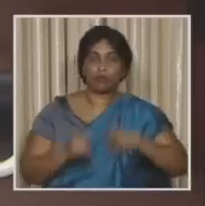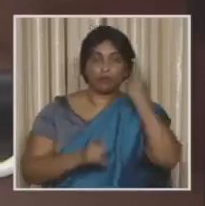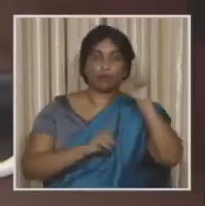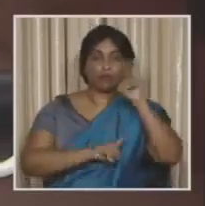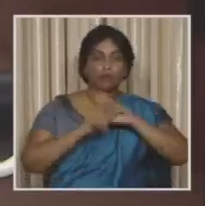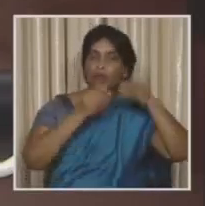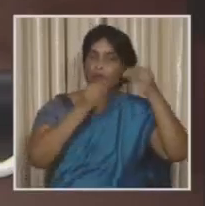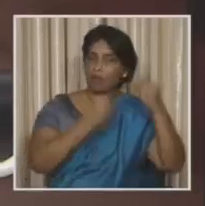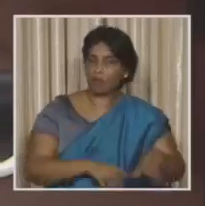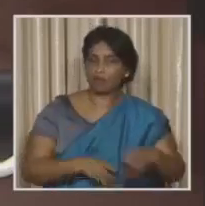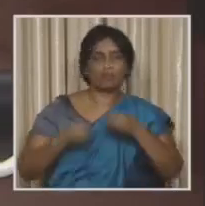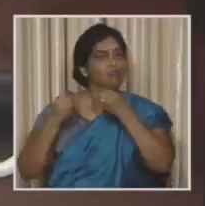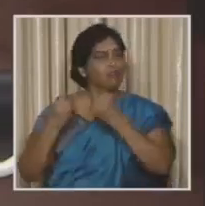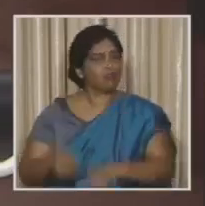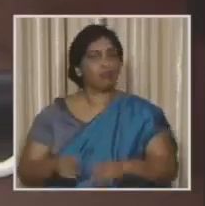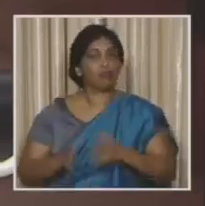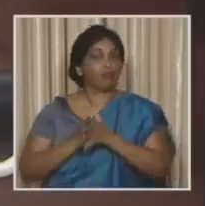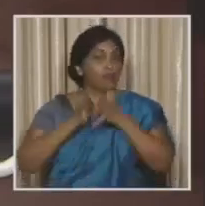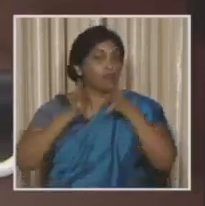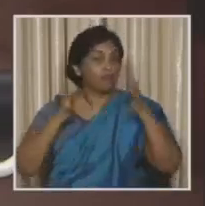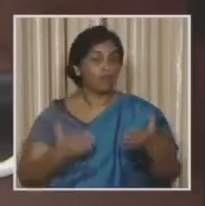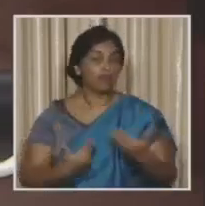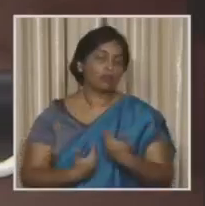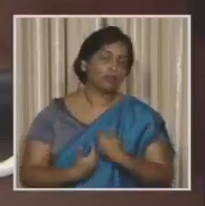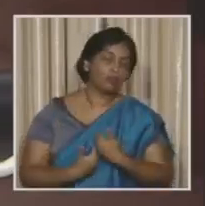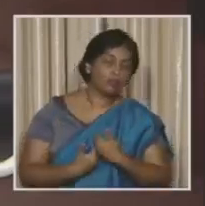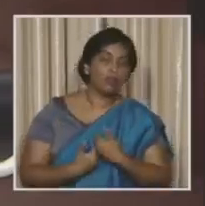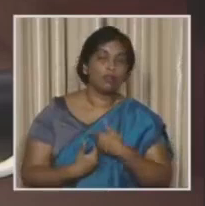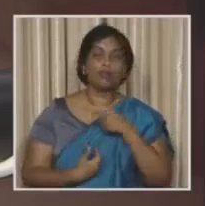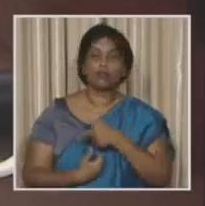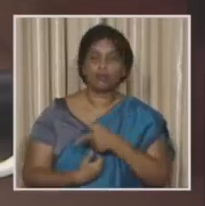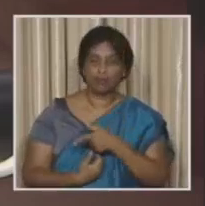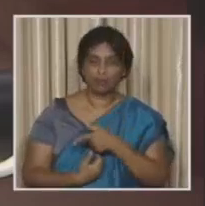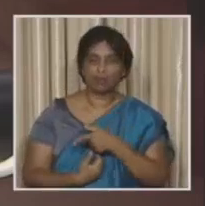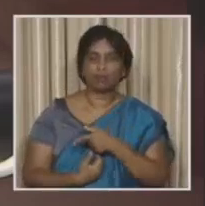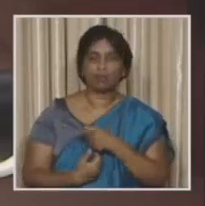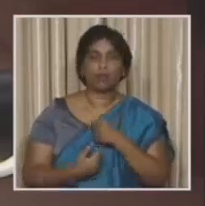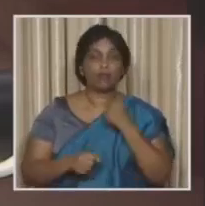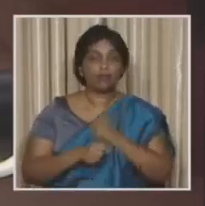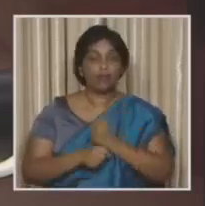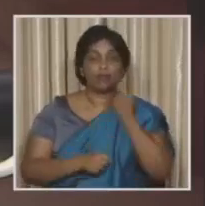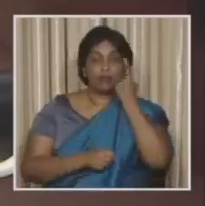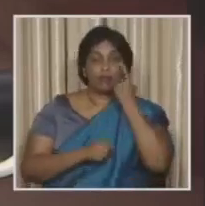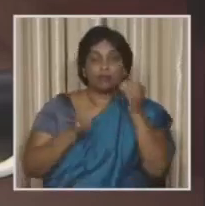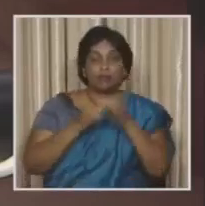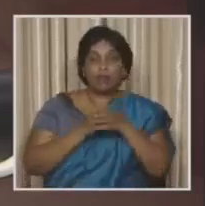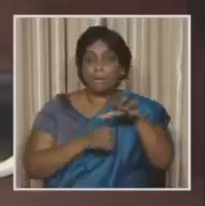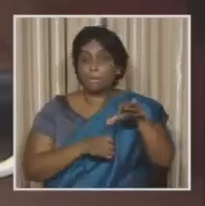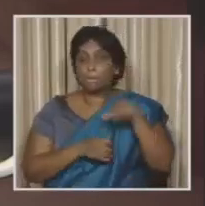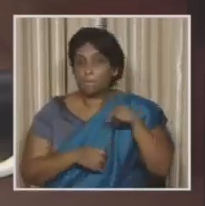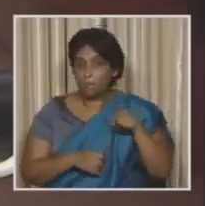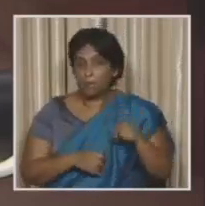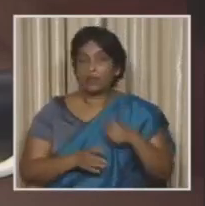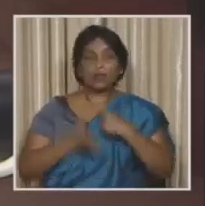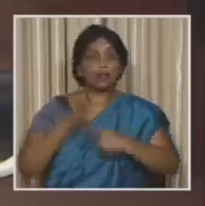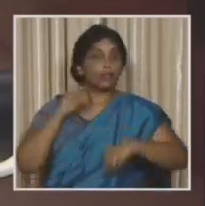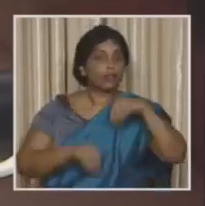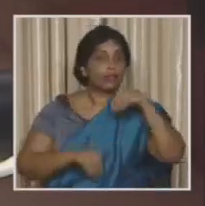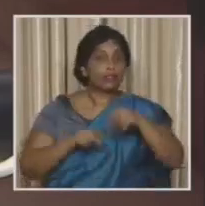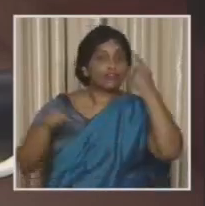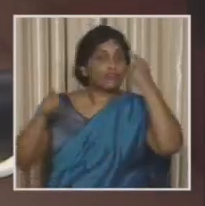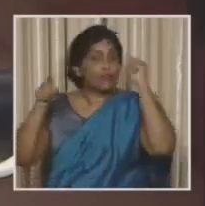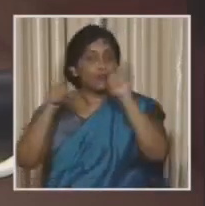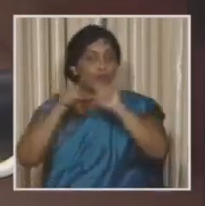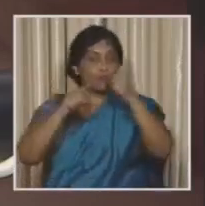රැස්වීම අරාජිකයි. ඔහු වැඩිපුර ප්‍රියතාවේ දැක්වේ රාජ්‍ය බුද්ධි සේවයේ උපයෝග කරගෙන දේශපාලකින් පස්සේ හඹාගෙන